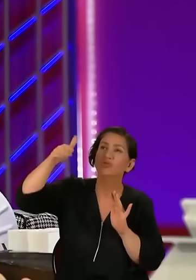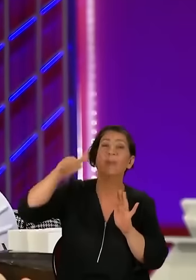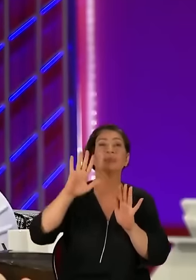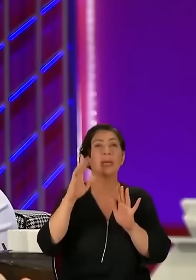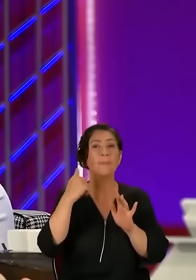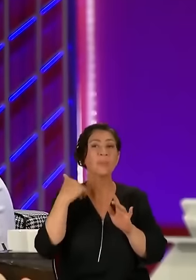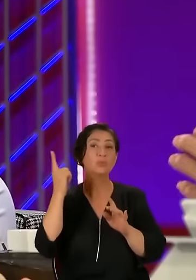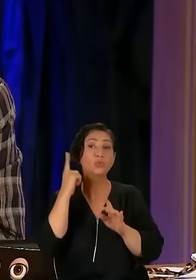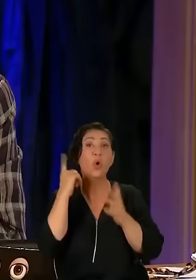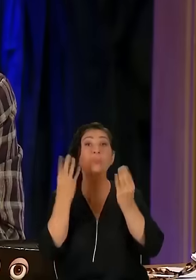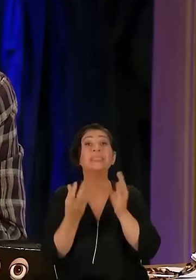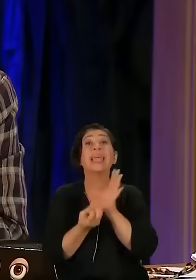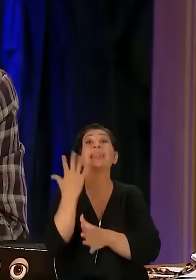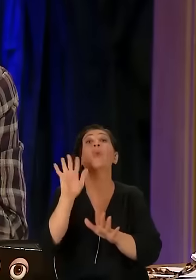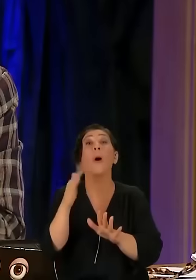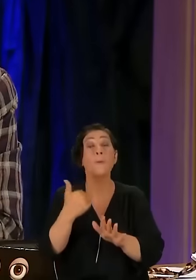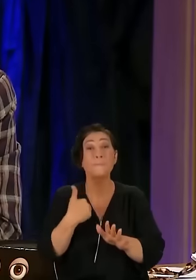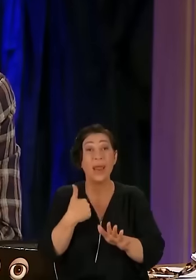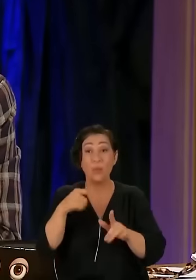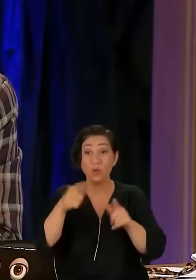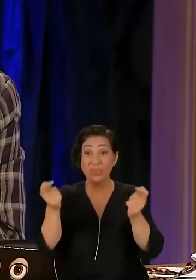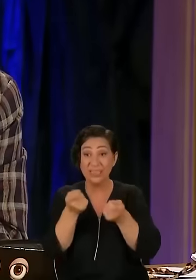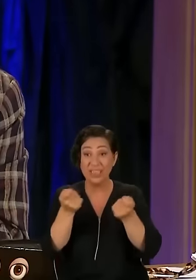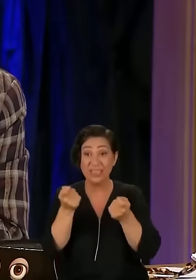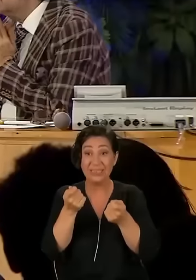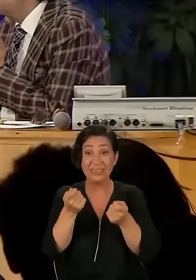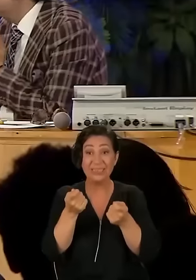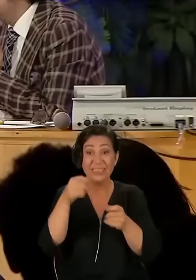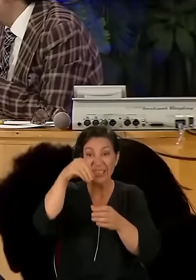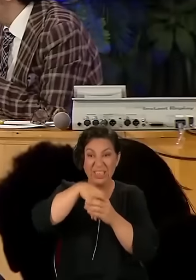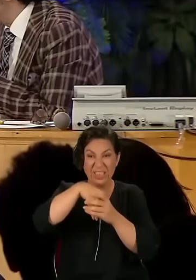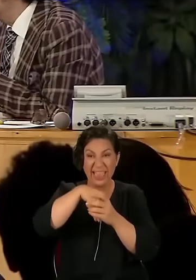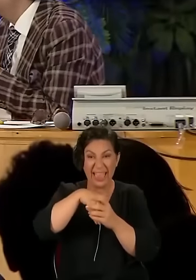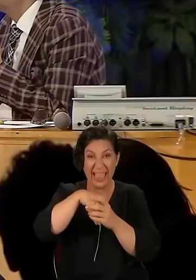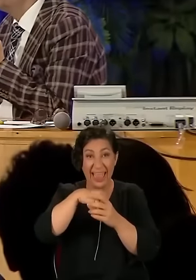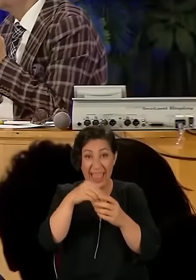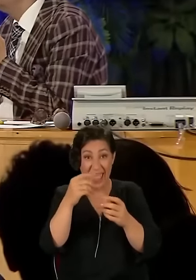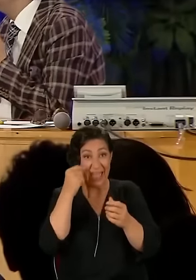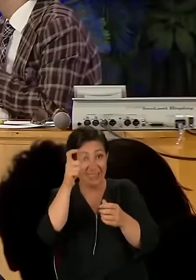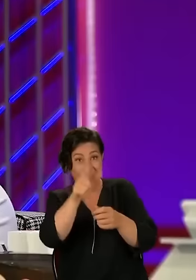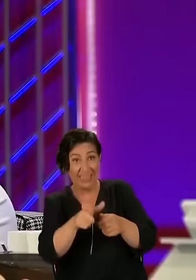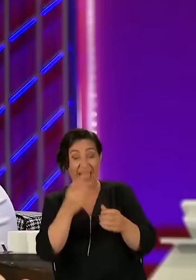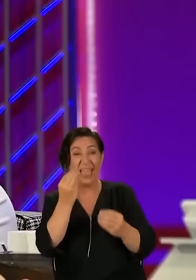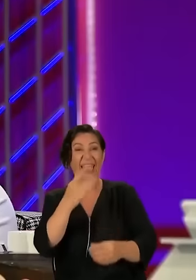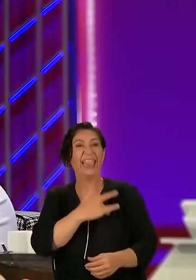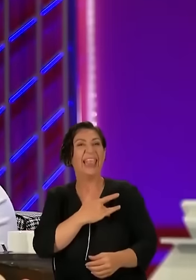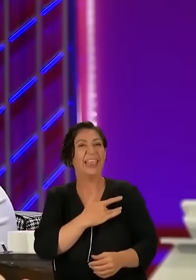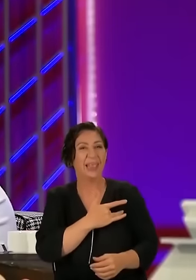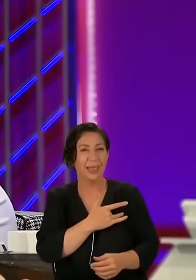fenomen olması bana yetmiyor. Bana bu işin içindeki insanın iyi